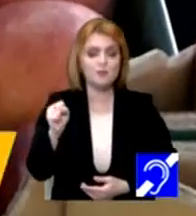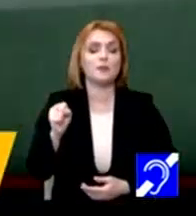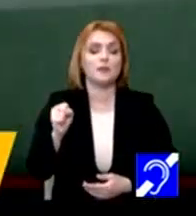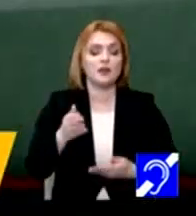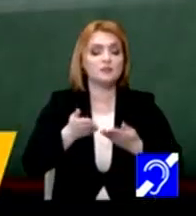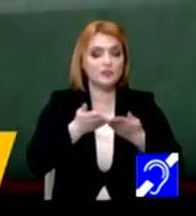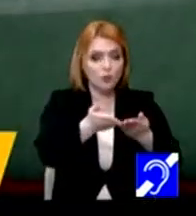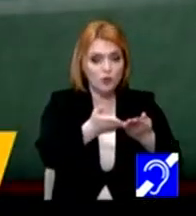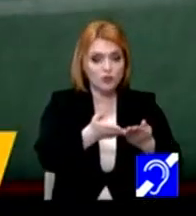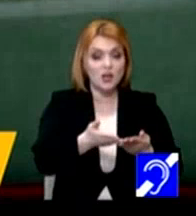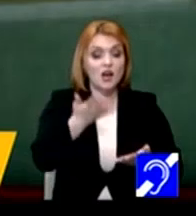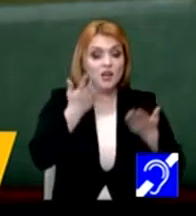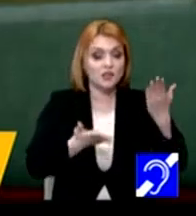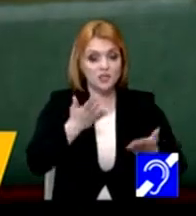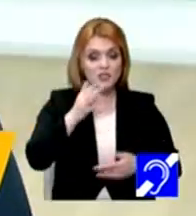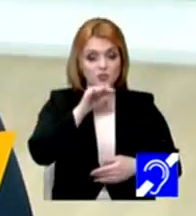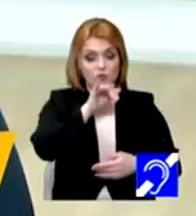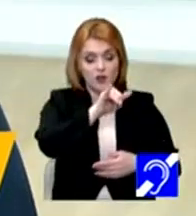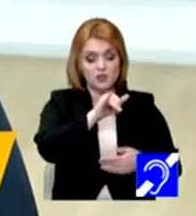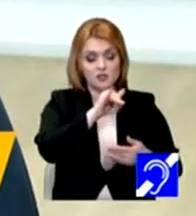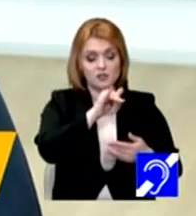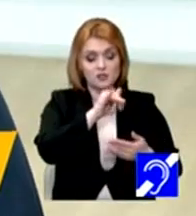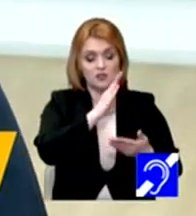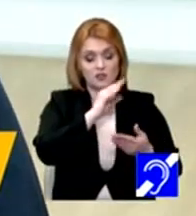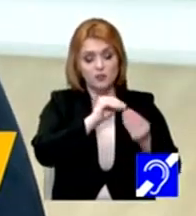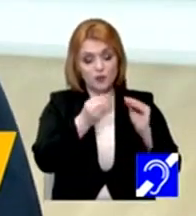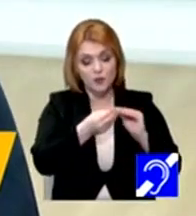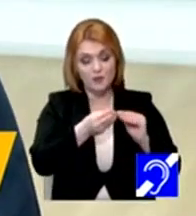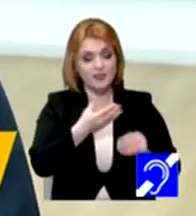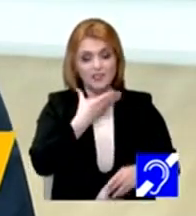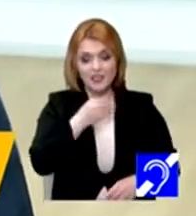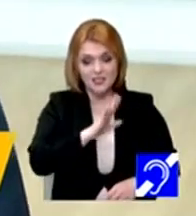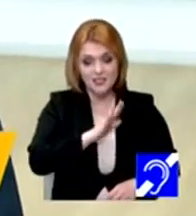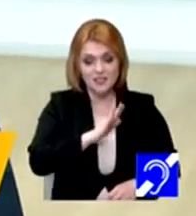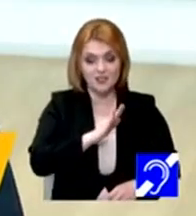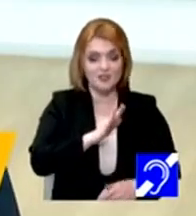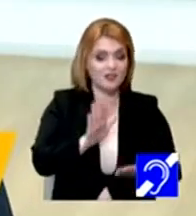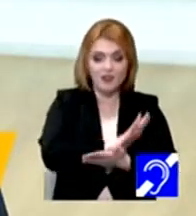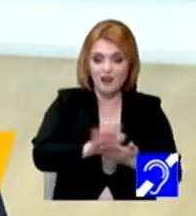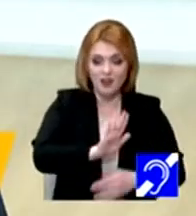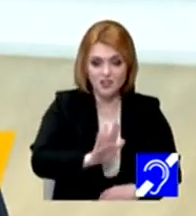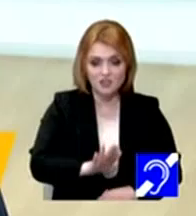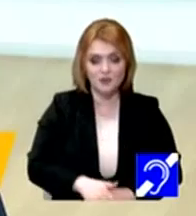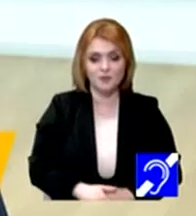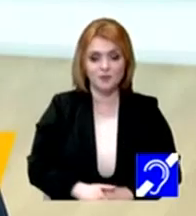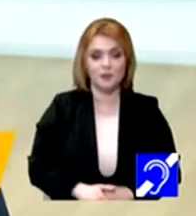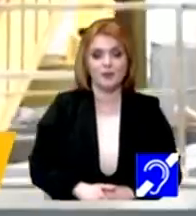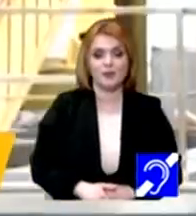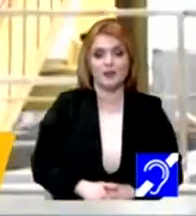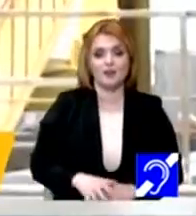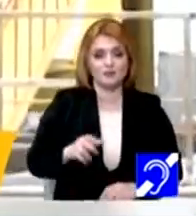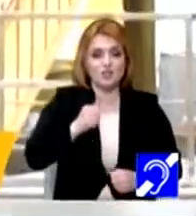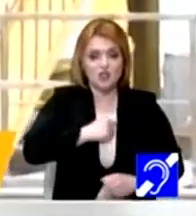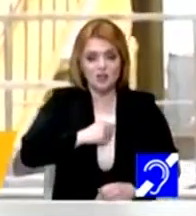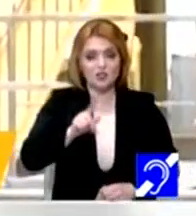mare, este ambalajul specific, care, din păcate, furnizorii noștri din Ucraina sunt acum blocați.